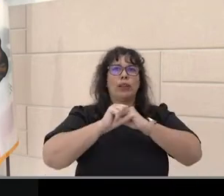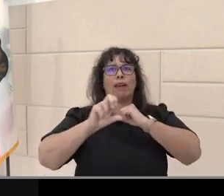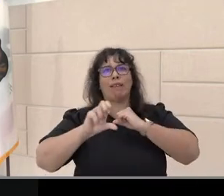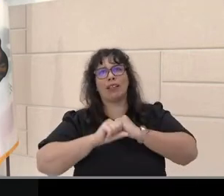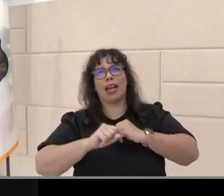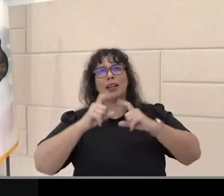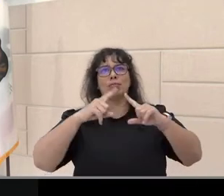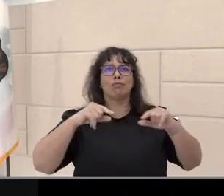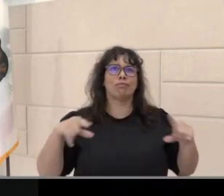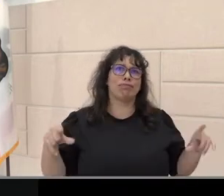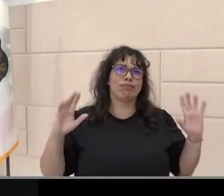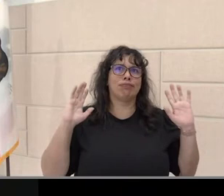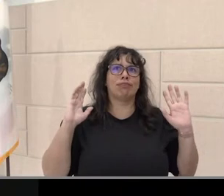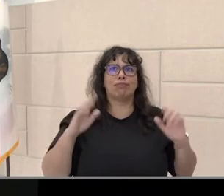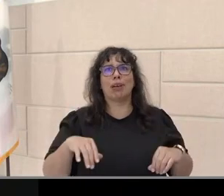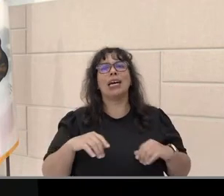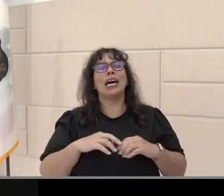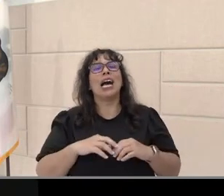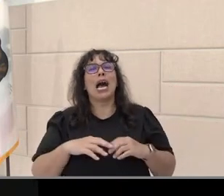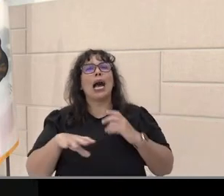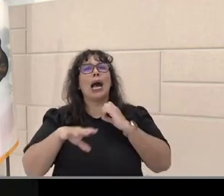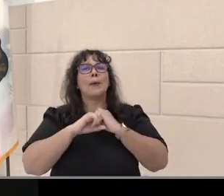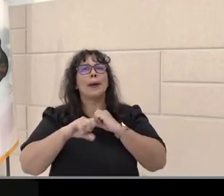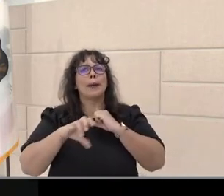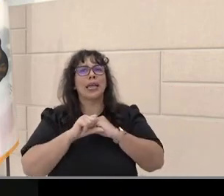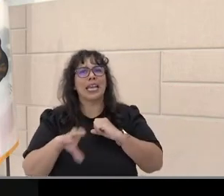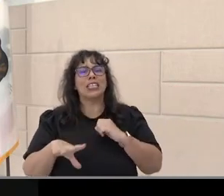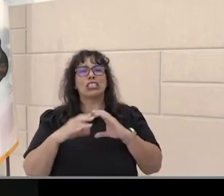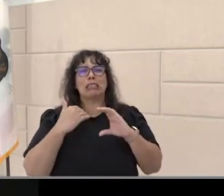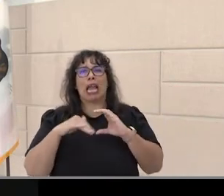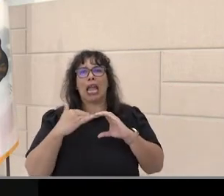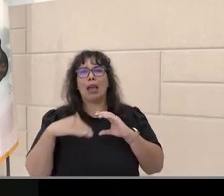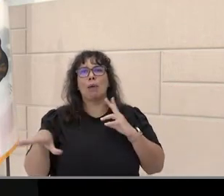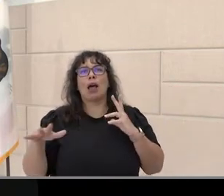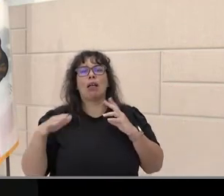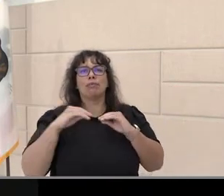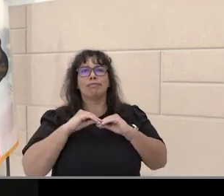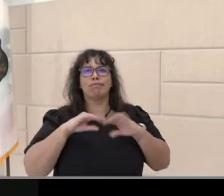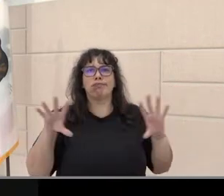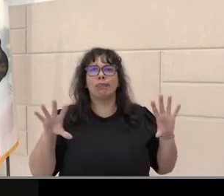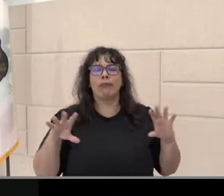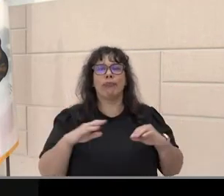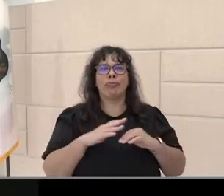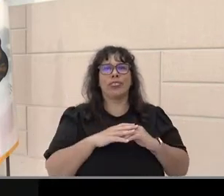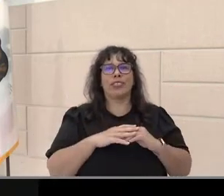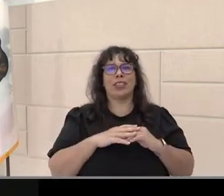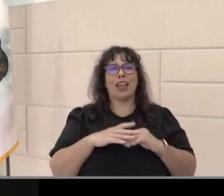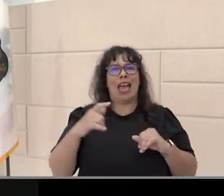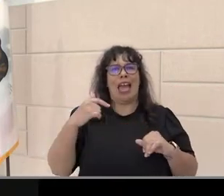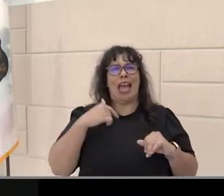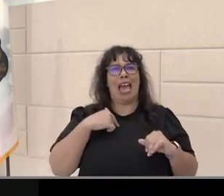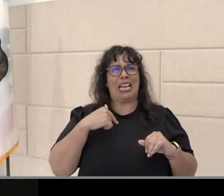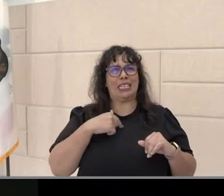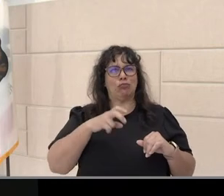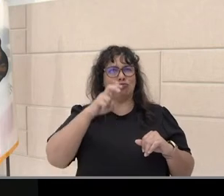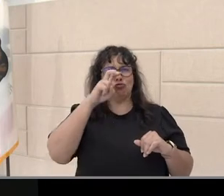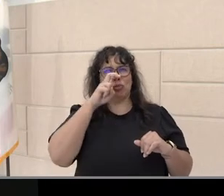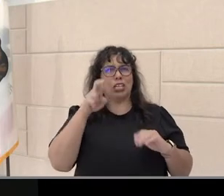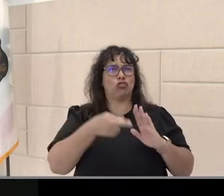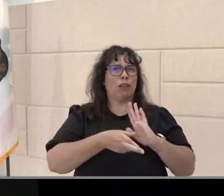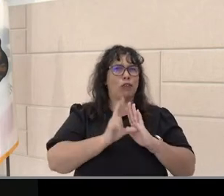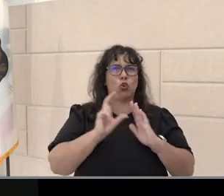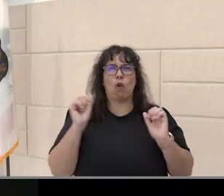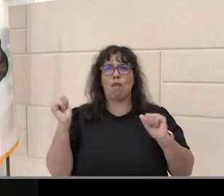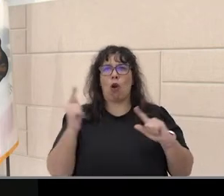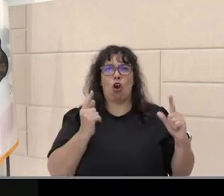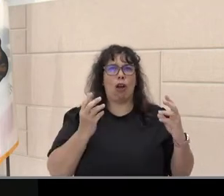សែតការធ្វើផ្សព្វផ្សាយផ្សេងផ្សេងដើម្បីធ្វើយ៉ាងណាដើម្បីធ្វើ